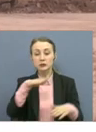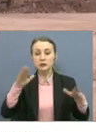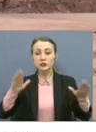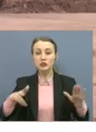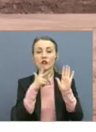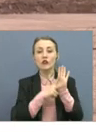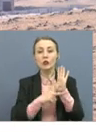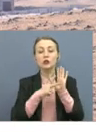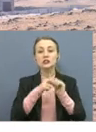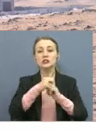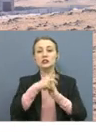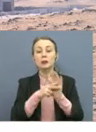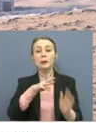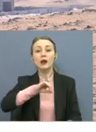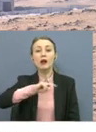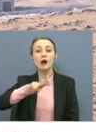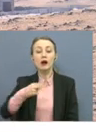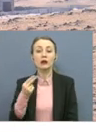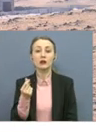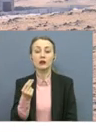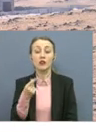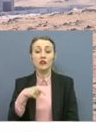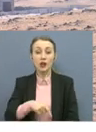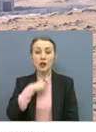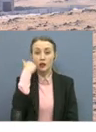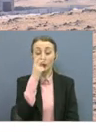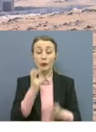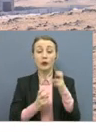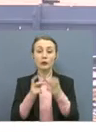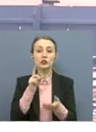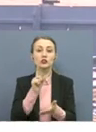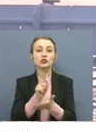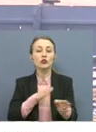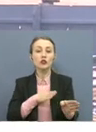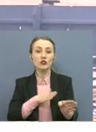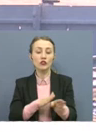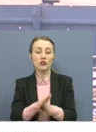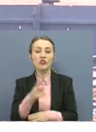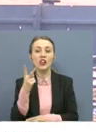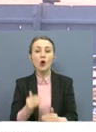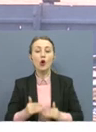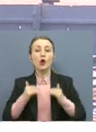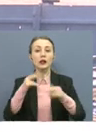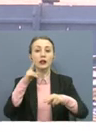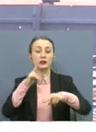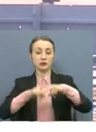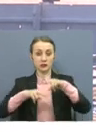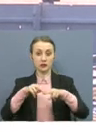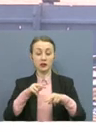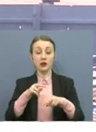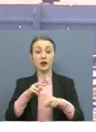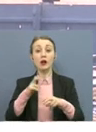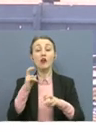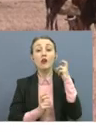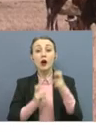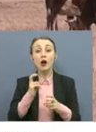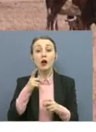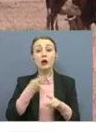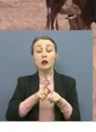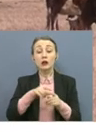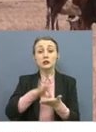саны 4,16% азайған. Өңір басшылығы ауыл тұрғындарының малдан күдер үзгенін қаламайды. Мәселені бағамдаған